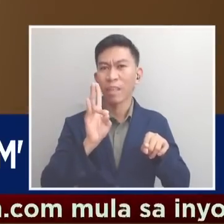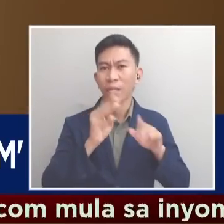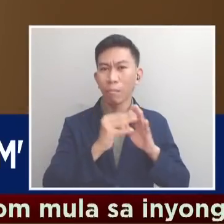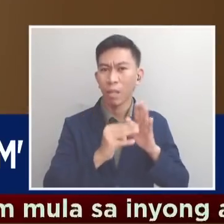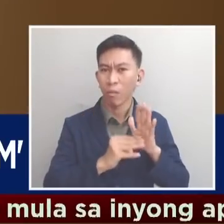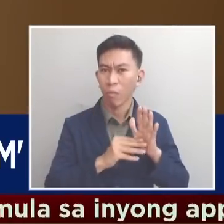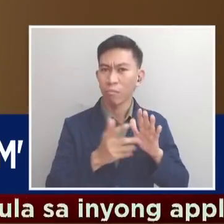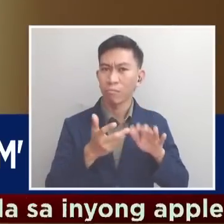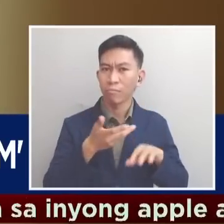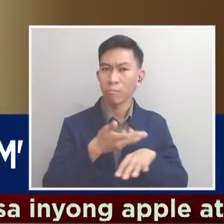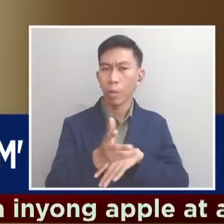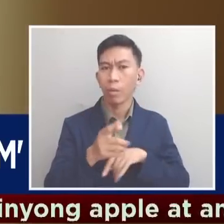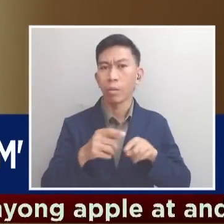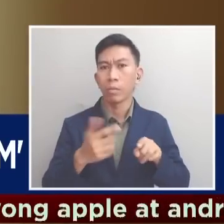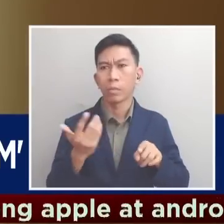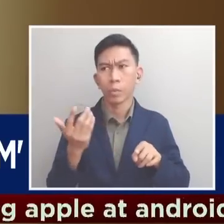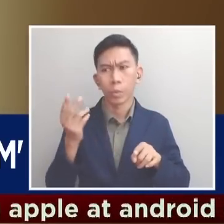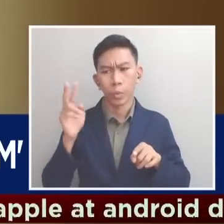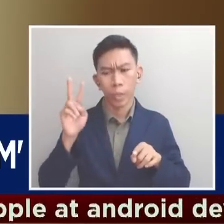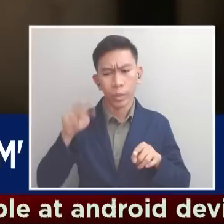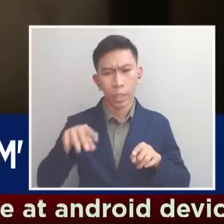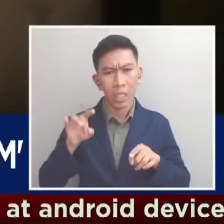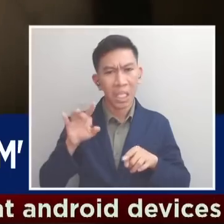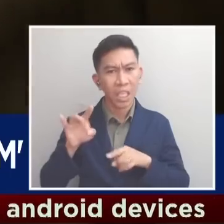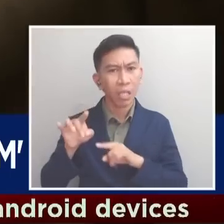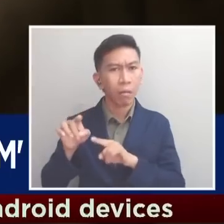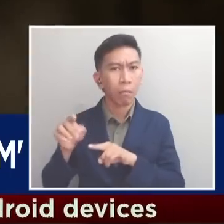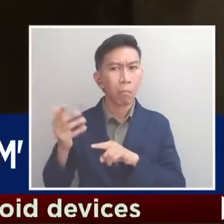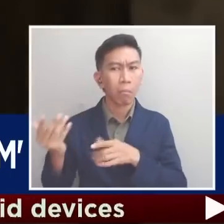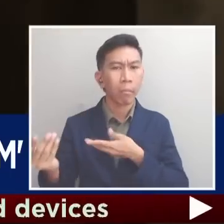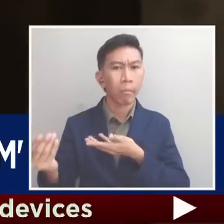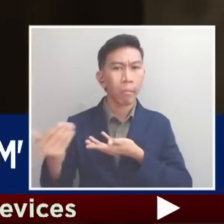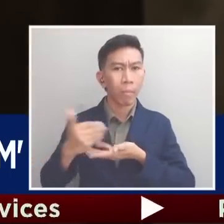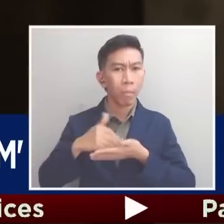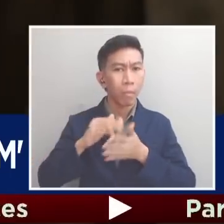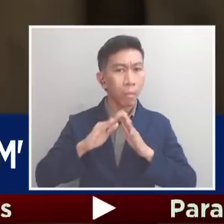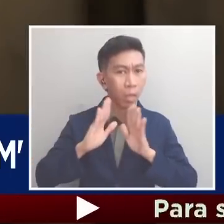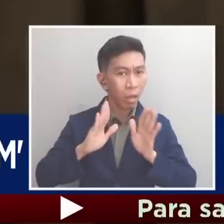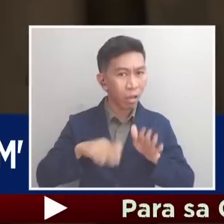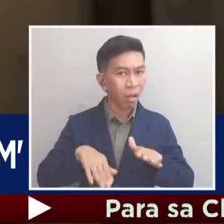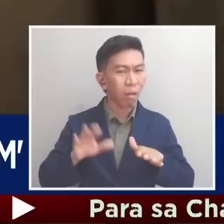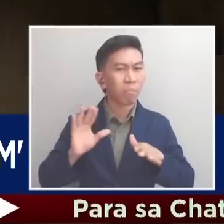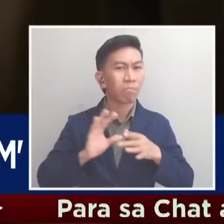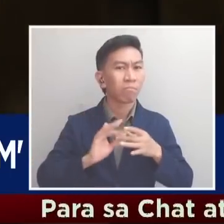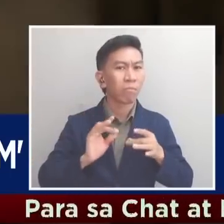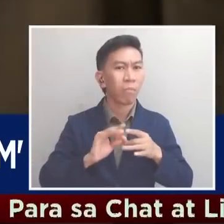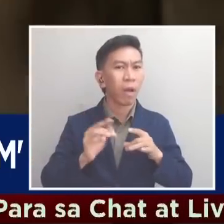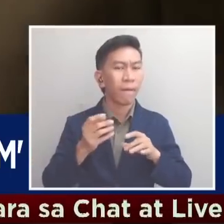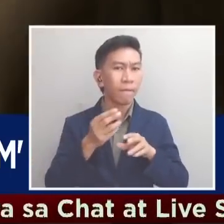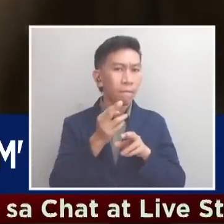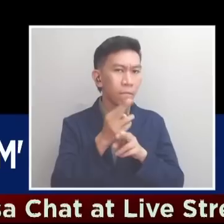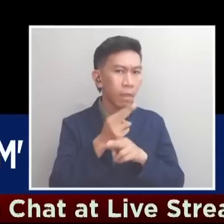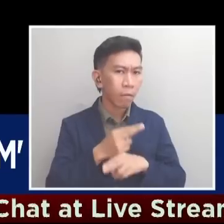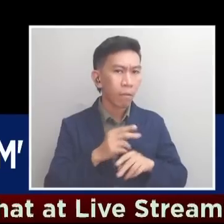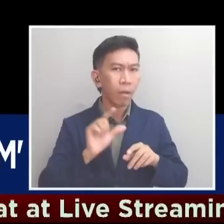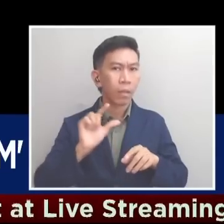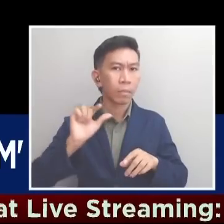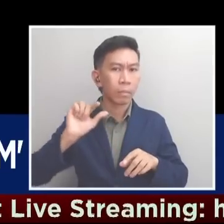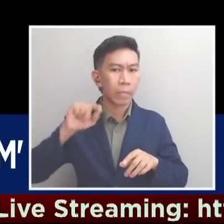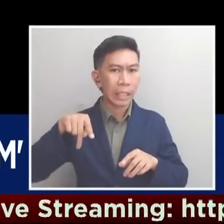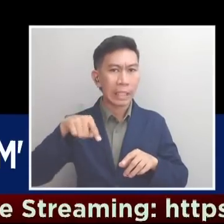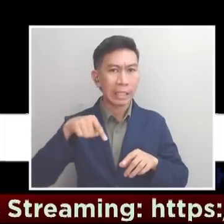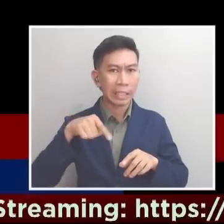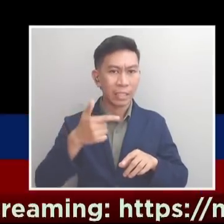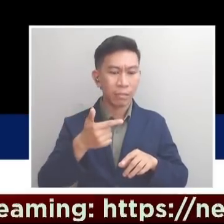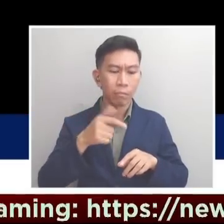taong 2018 nang pumunta ang dalawa sa kanilang bahay para ayusin umano ang regulator ng kanilang LPG. Nainganya